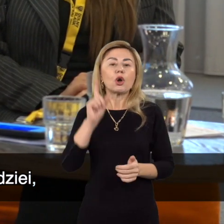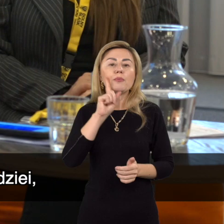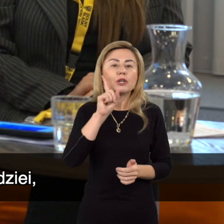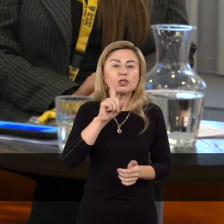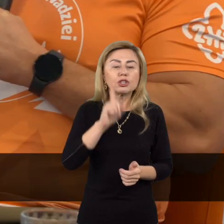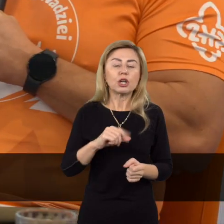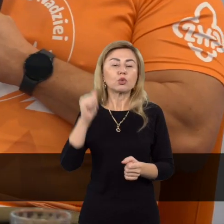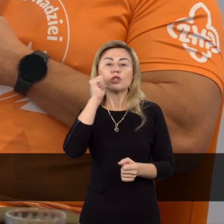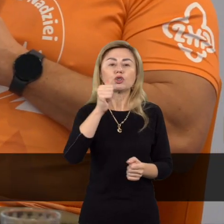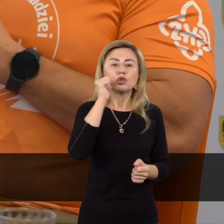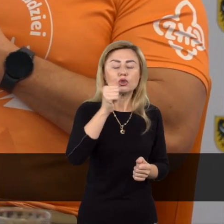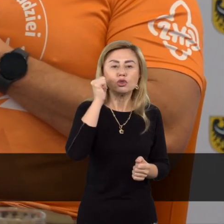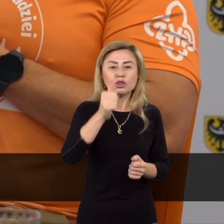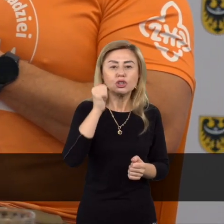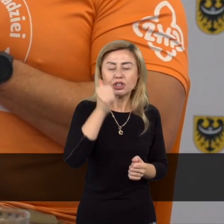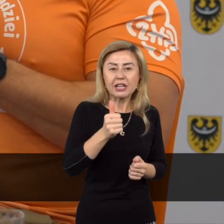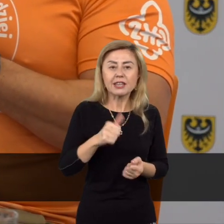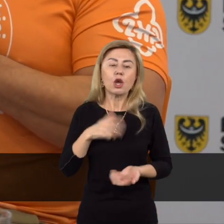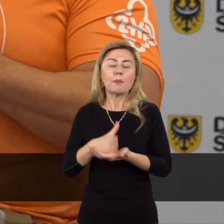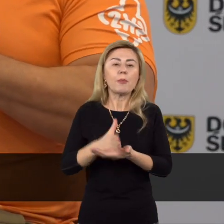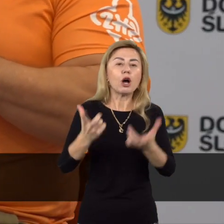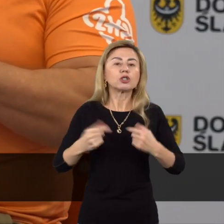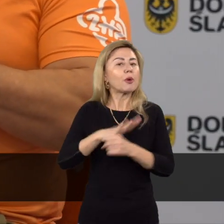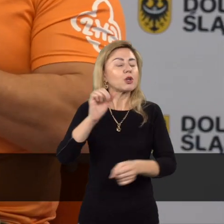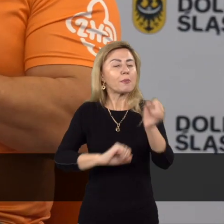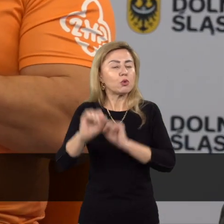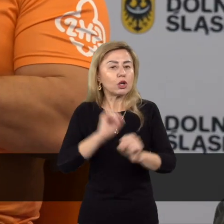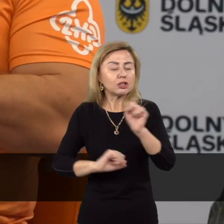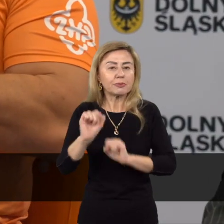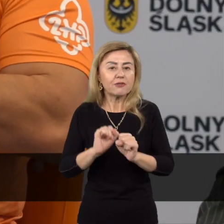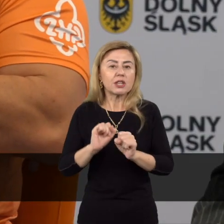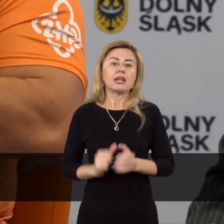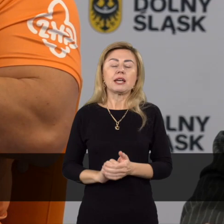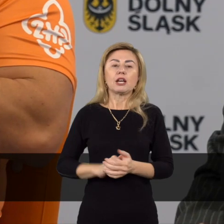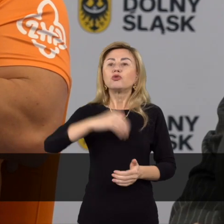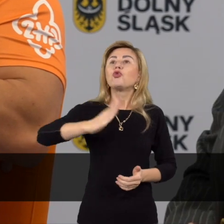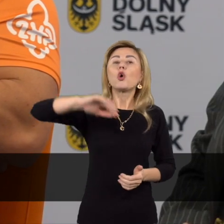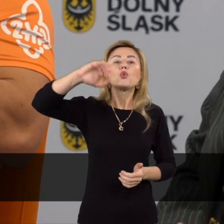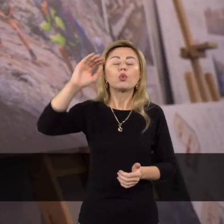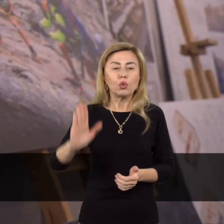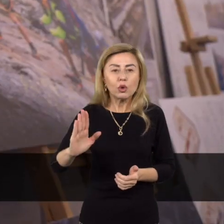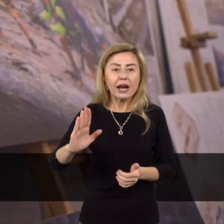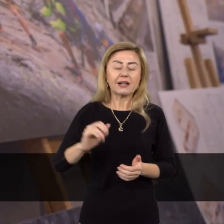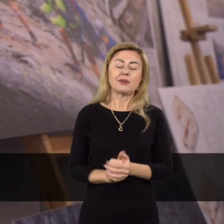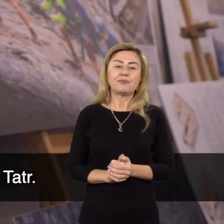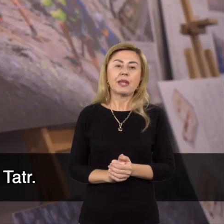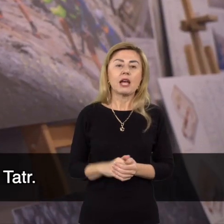Szerpowie Nadziei, za sprawą którego spełniane są marzenia osób z niepełnosprawnościami związane z